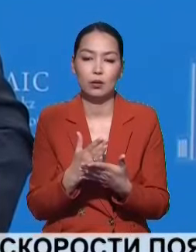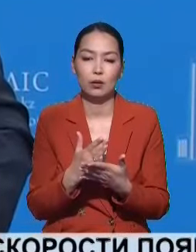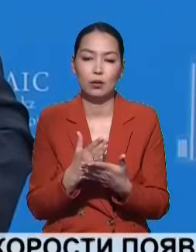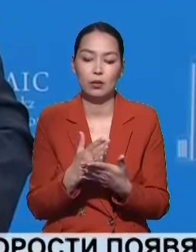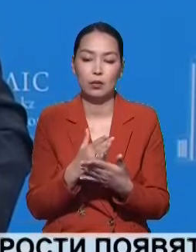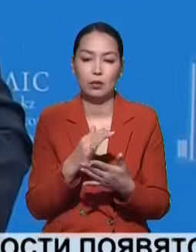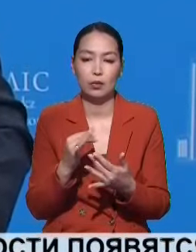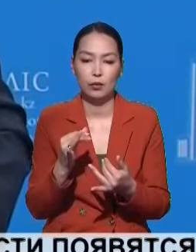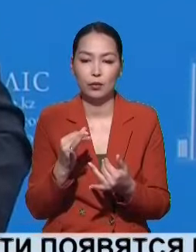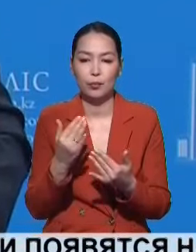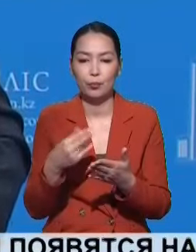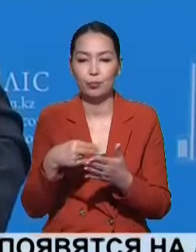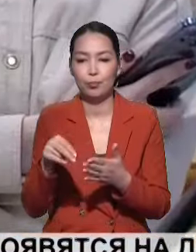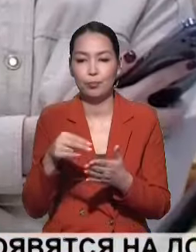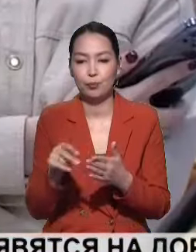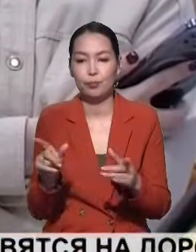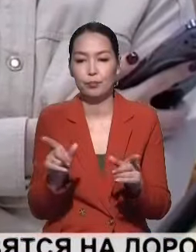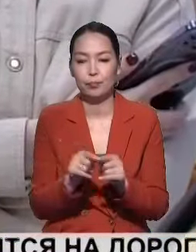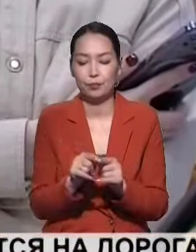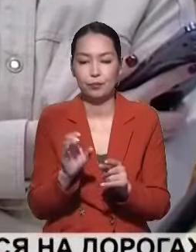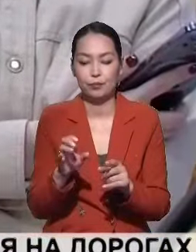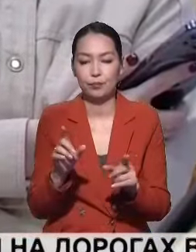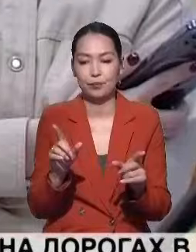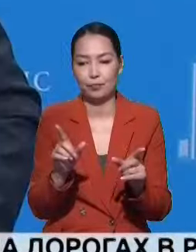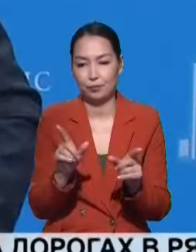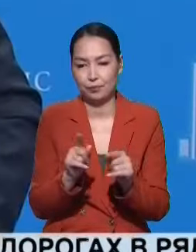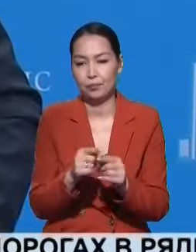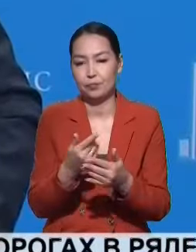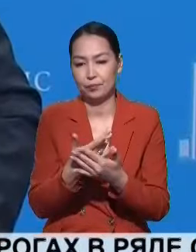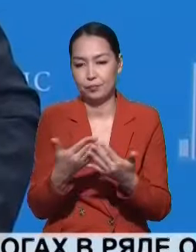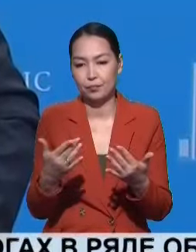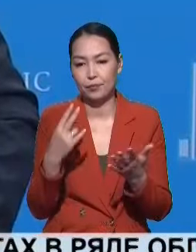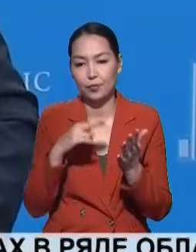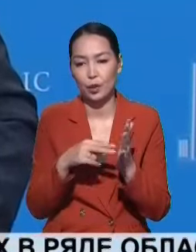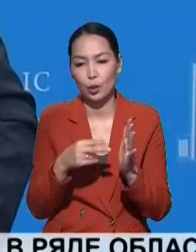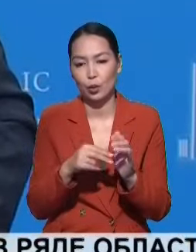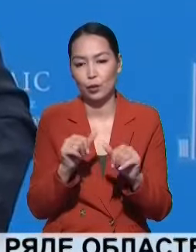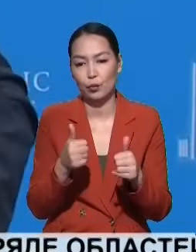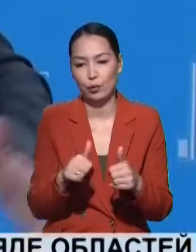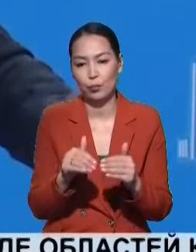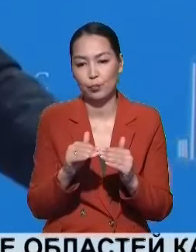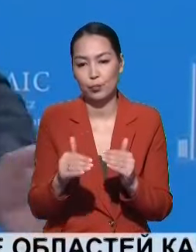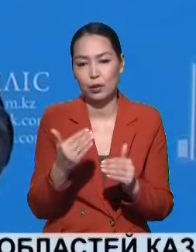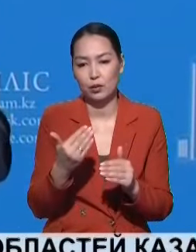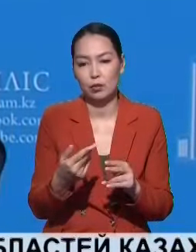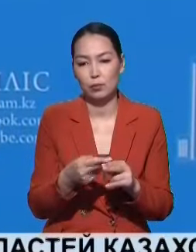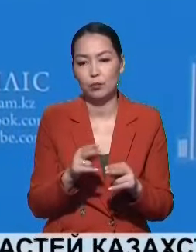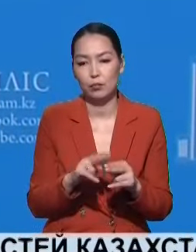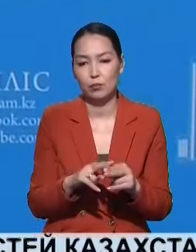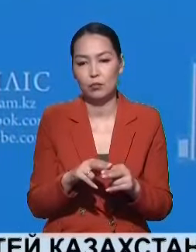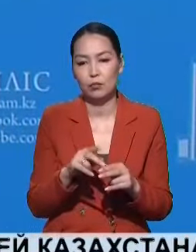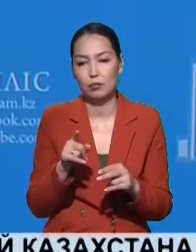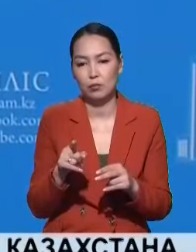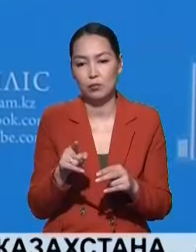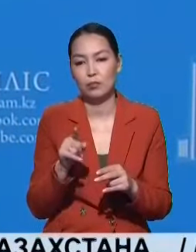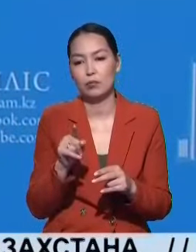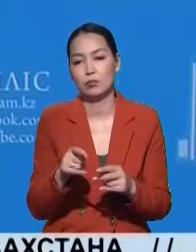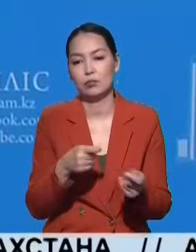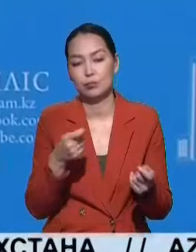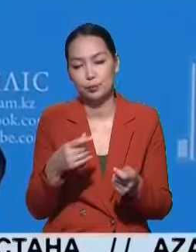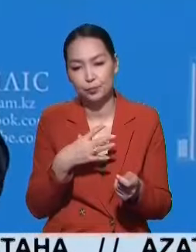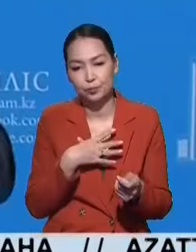материальных ресурсов в месте выполнения работы. Следующая проблема, о которой вы озвучили, это почему долго? Потому что это жалобы, потому что это